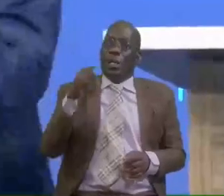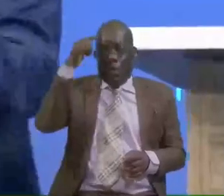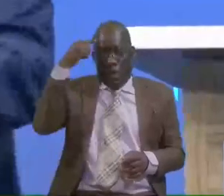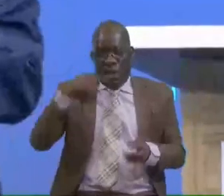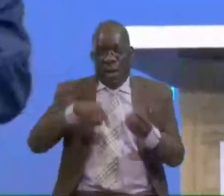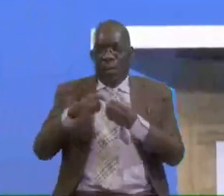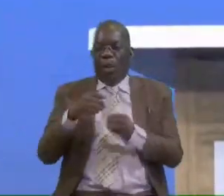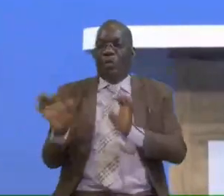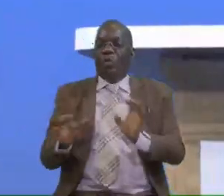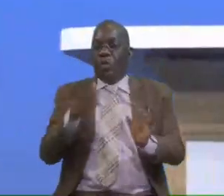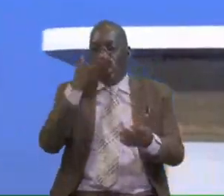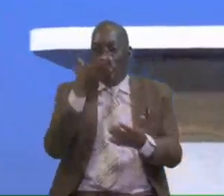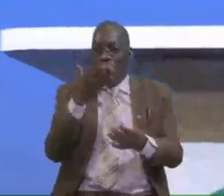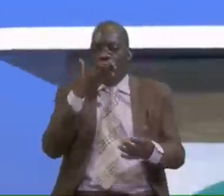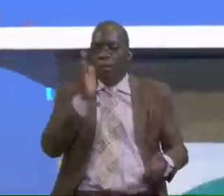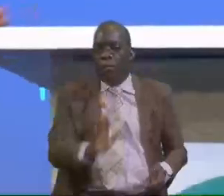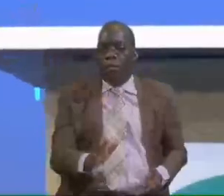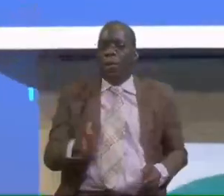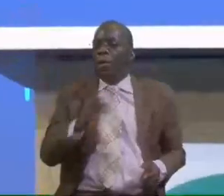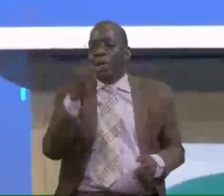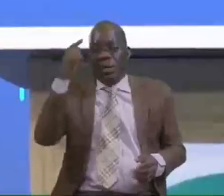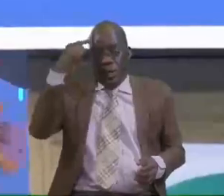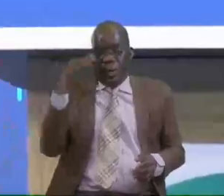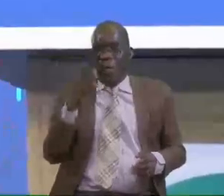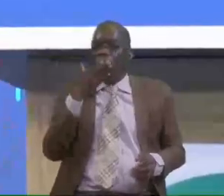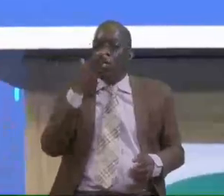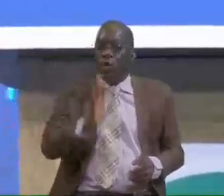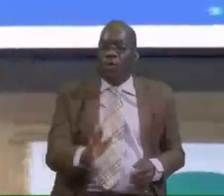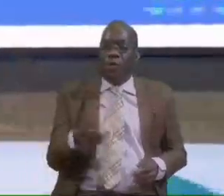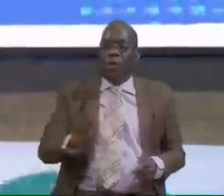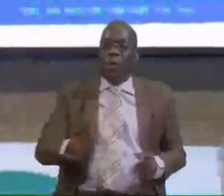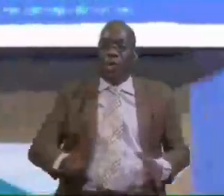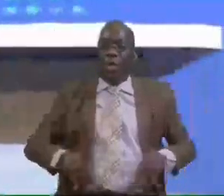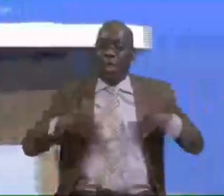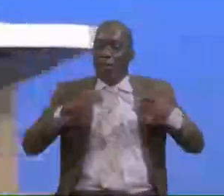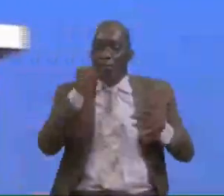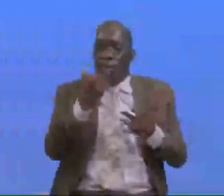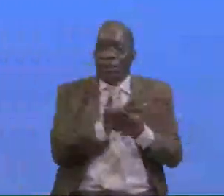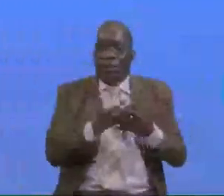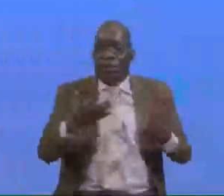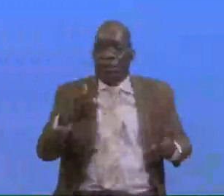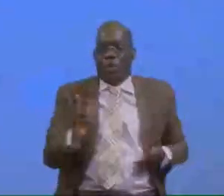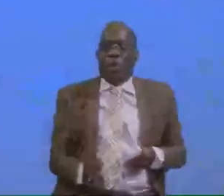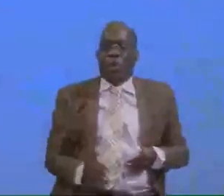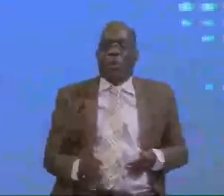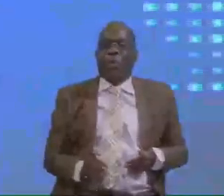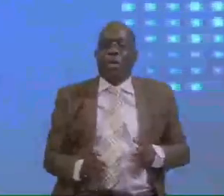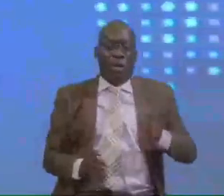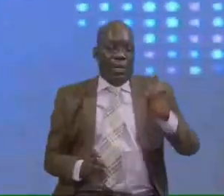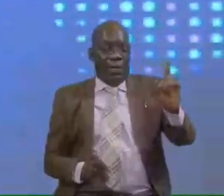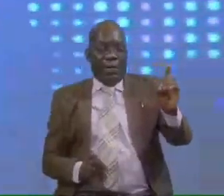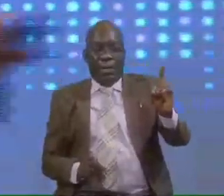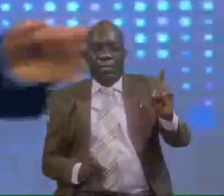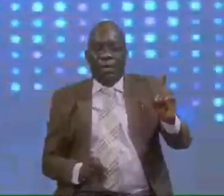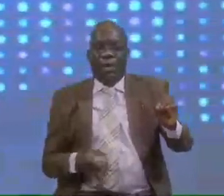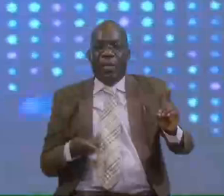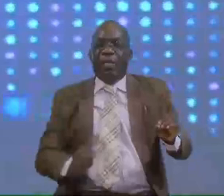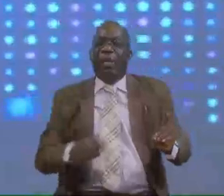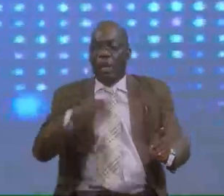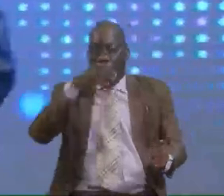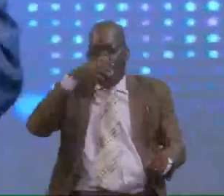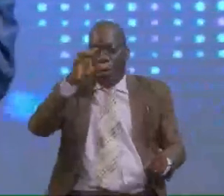mal et de penser au mal. Cette vie est gâchée. Ensuite, c'est la vie